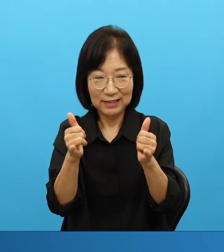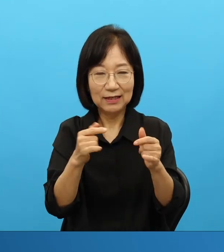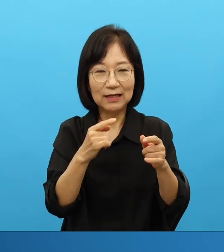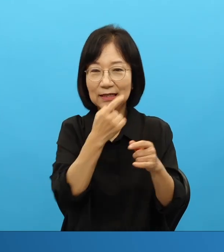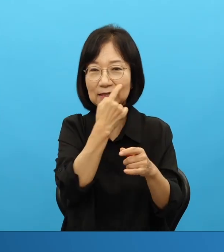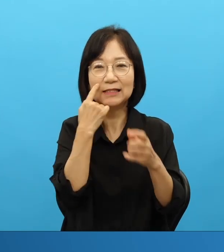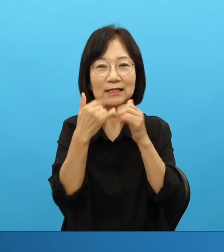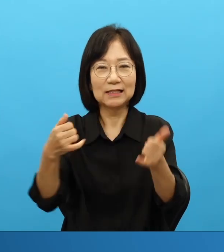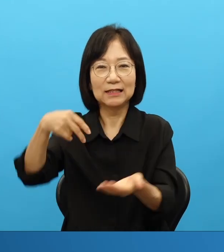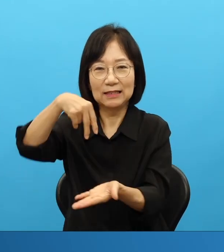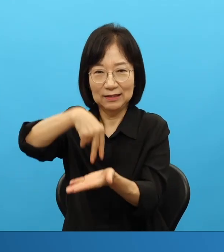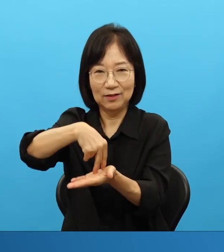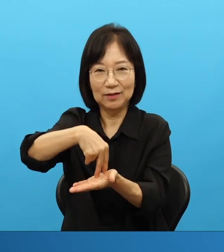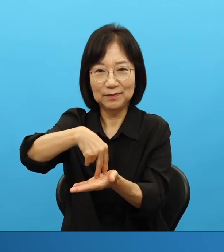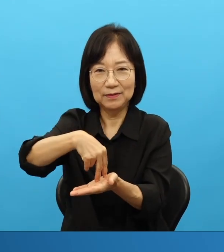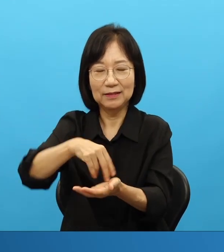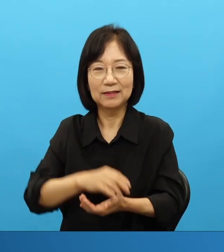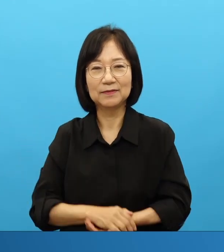증인으로 섰습니다.